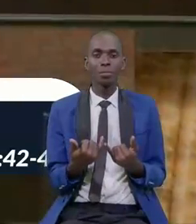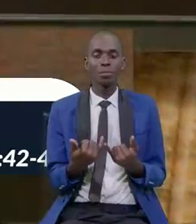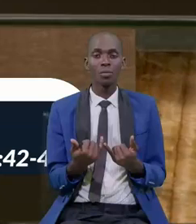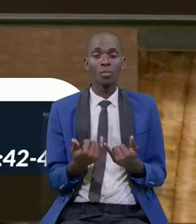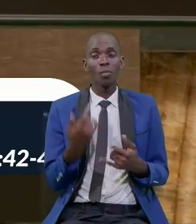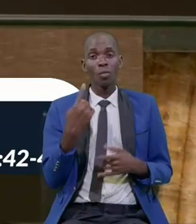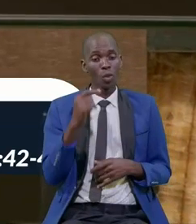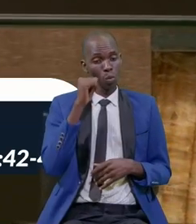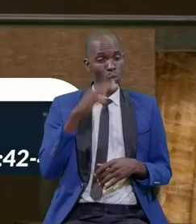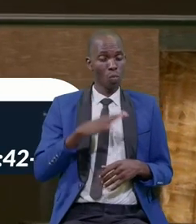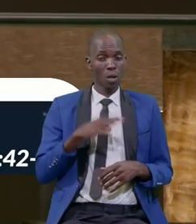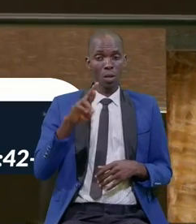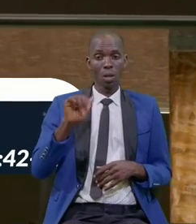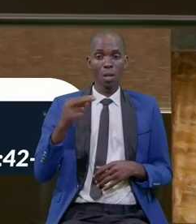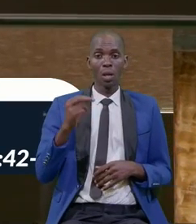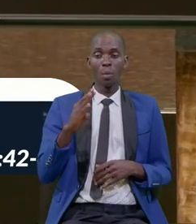elle allait